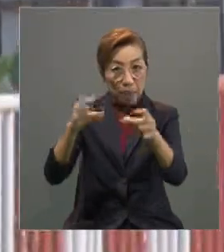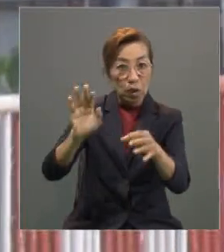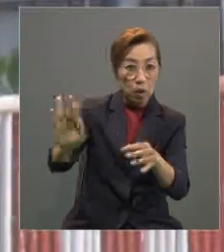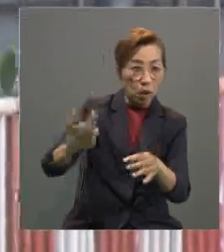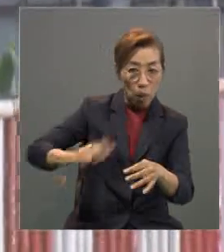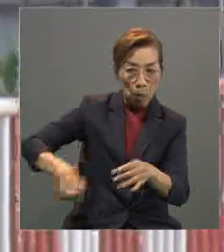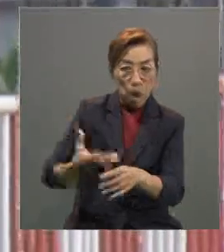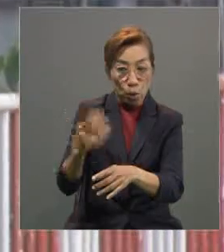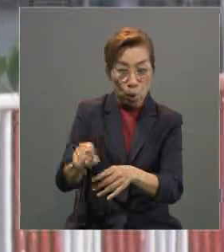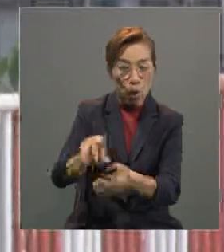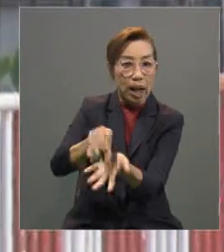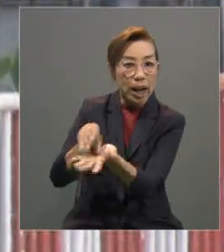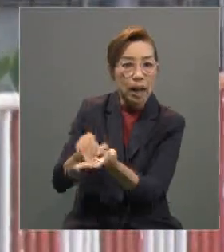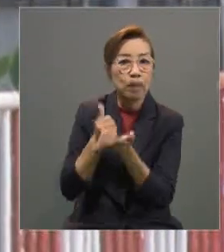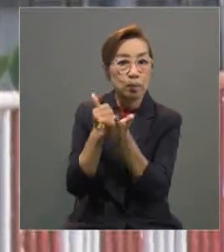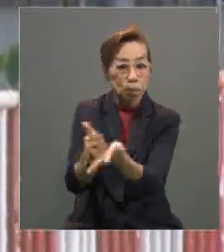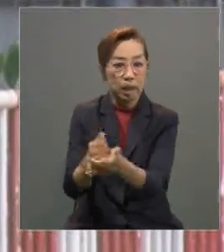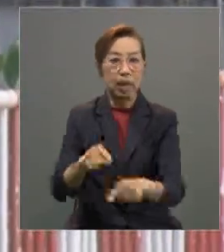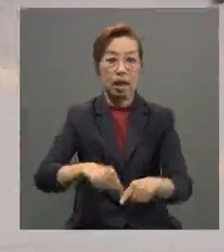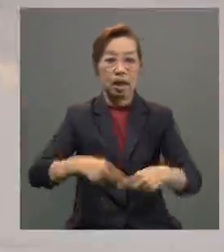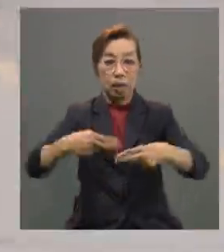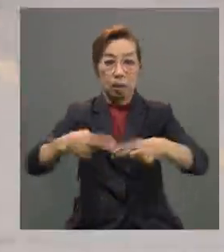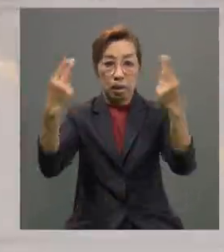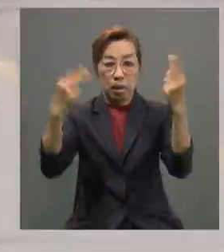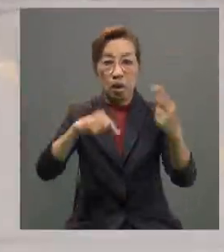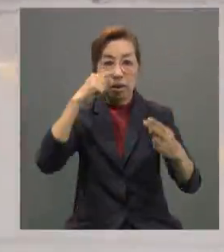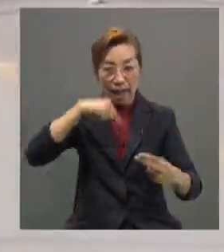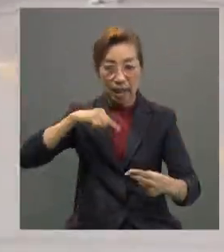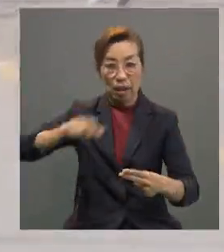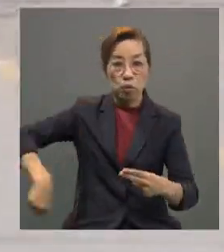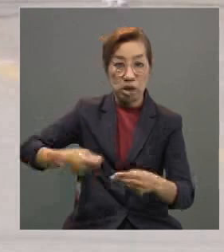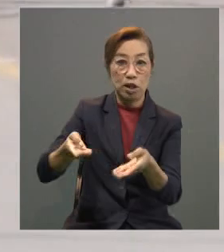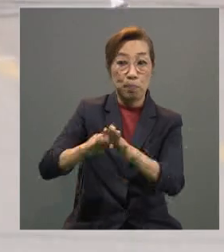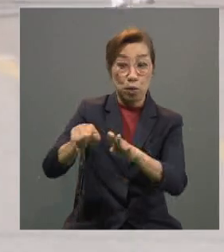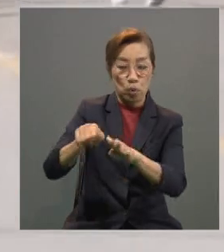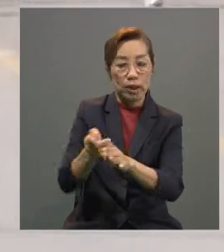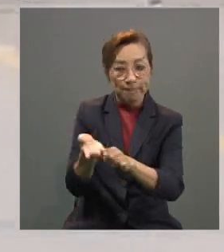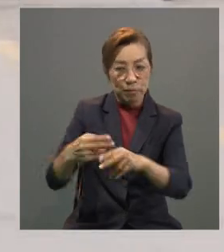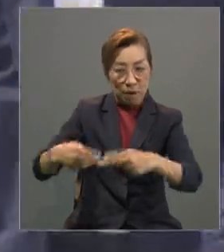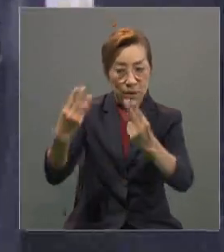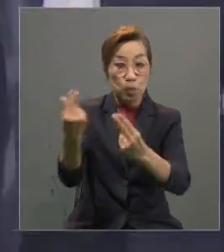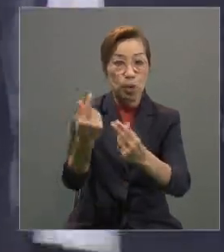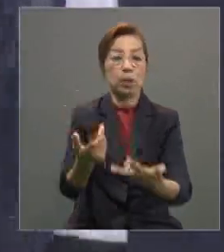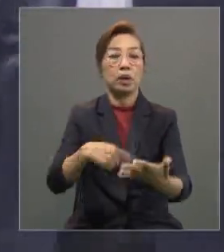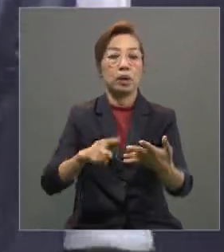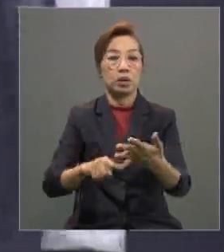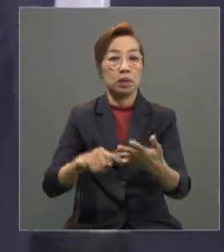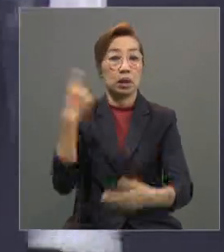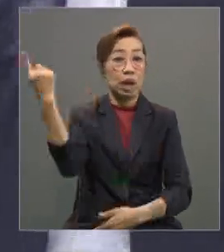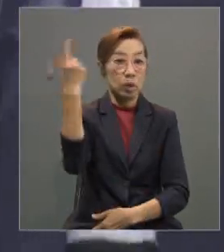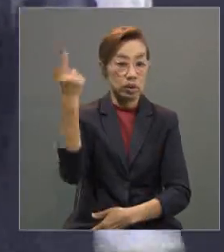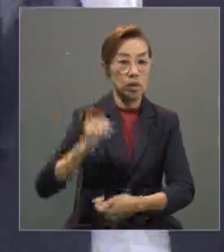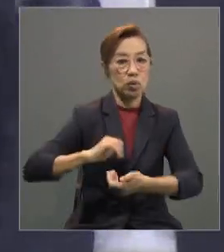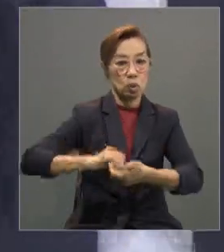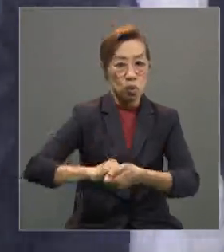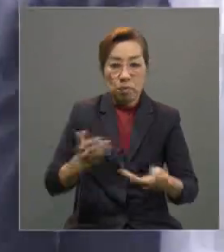และยกระดับการเปิดจุดผ่าแดนไทยกัมพูชาที่ยังค้างค้างส่วนด้านการท่องเที่ยวค่ะจะร่วมจุดแข็งด้านการท่อง